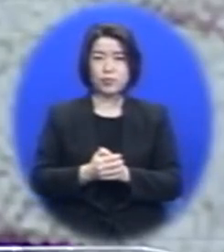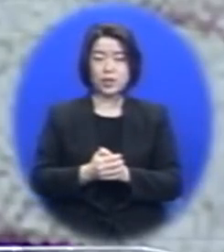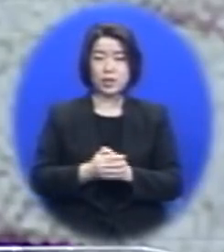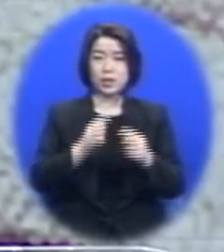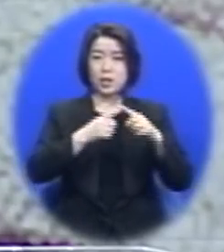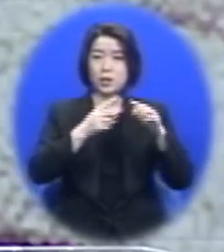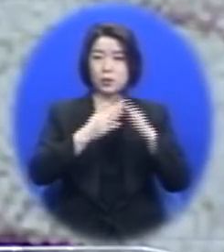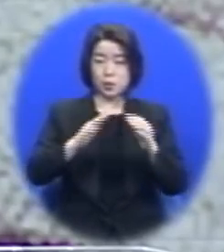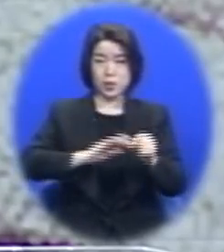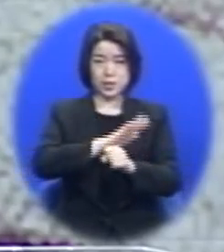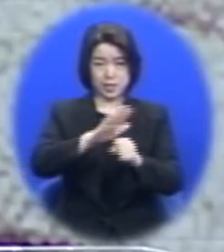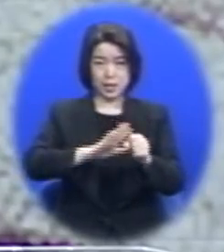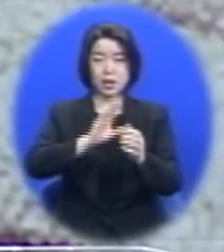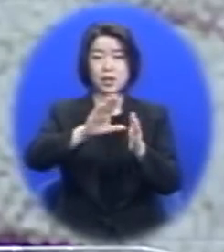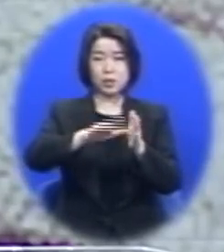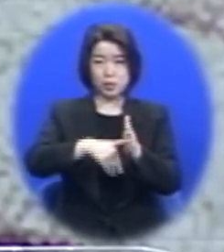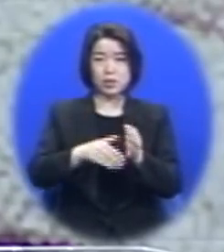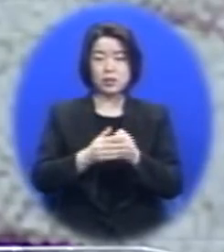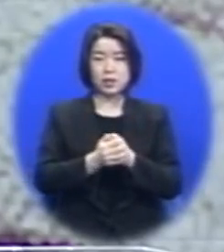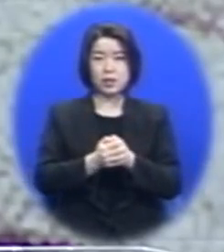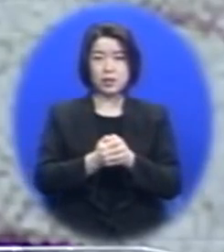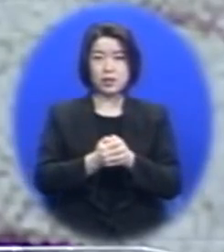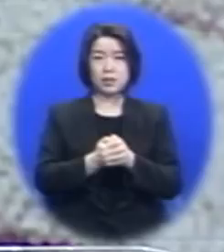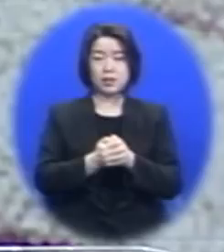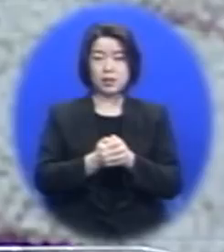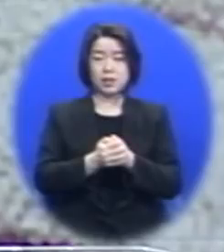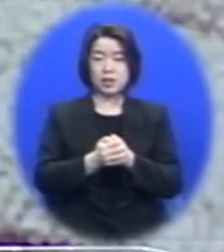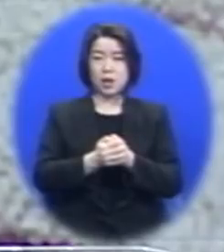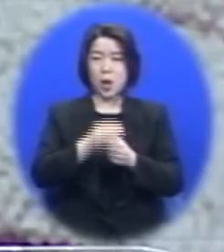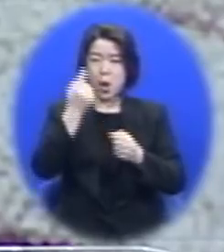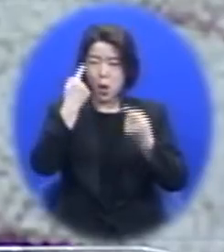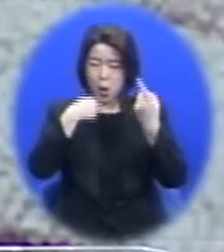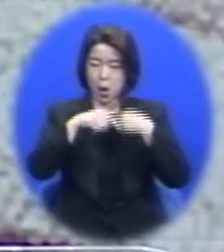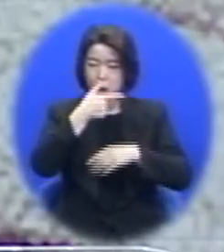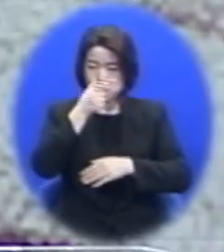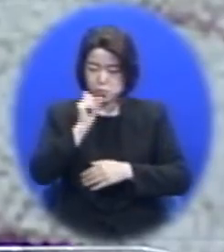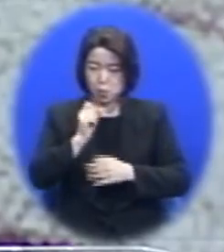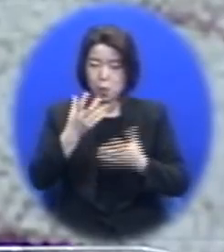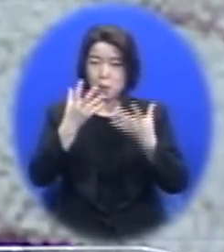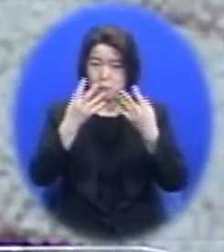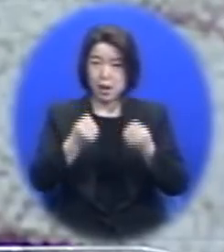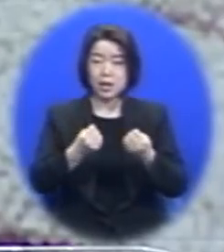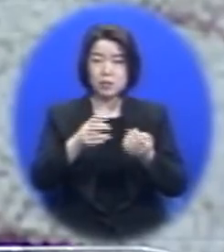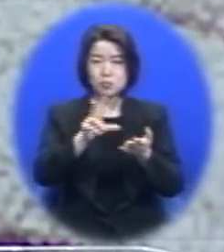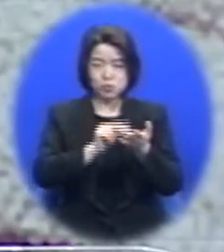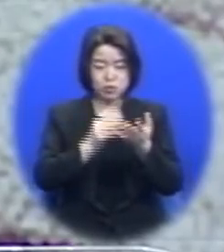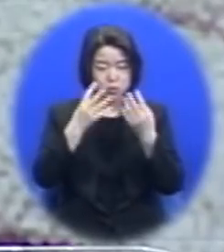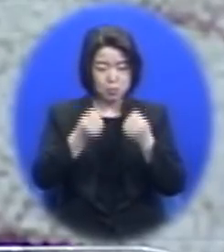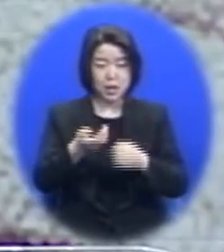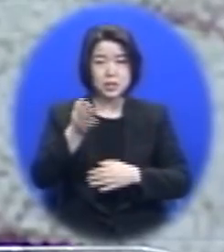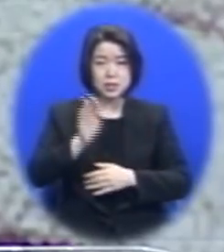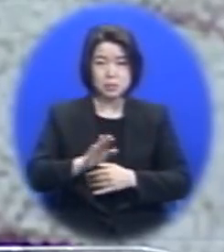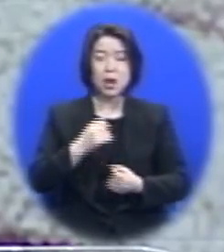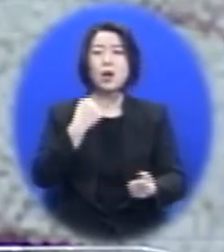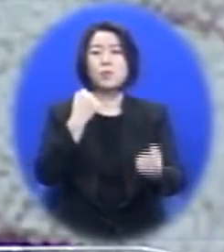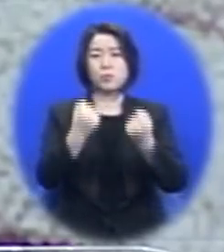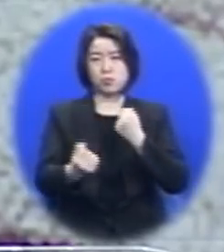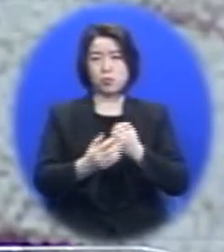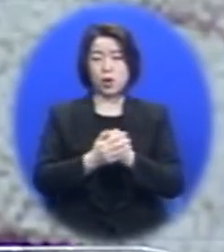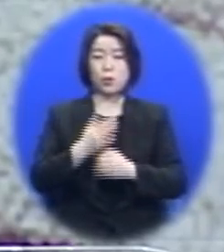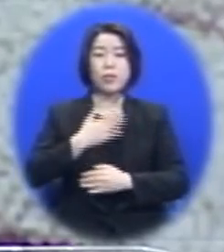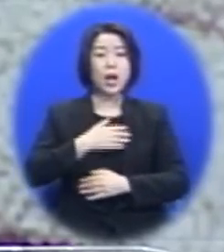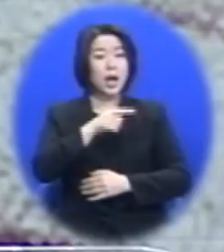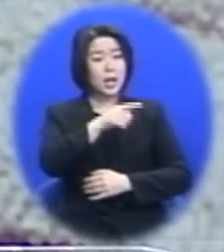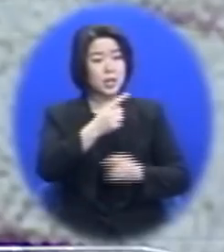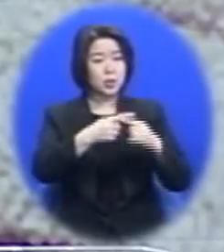교회를 사랑하게 될 때요 흠도 많고 문제도 많다는데 그럼에도 불구하고 내가 이